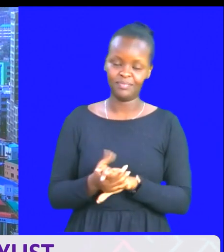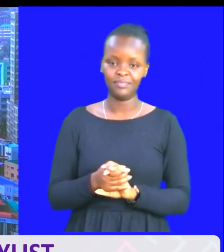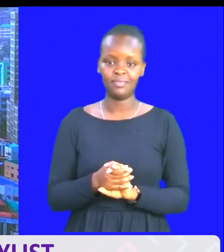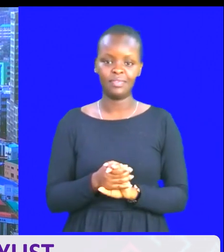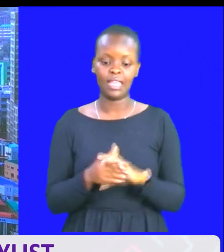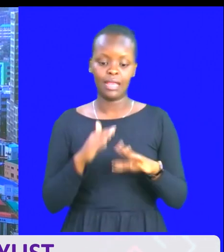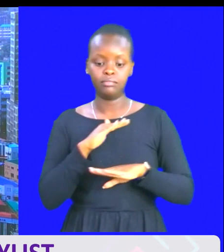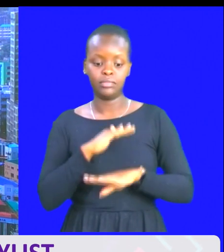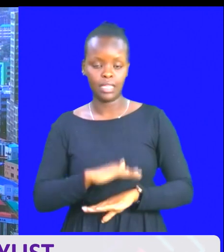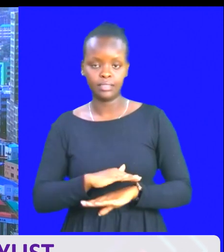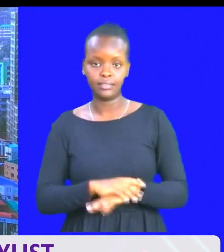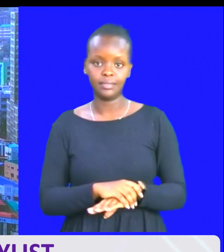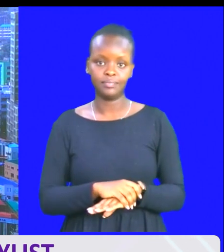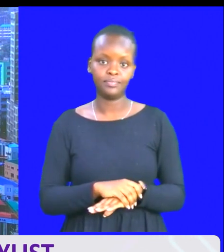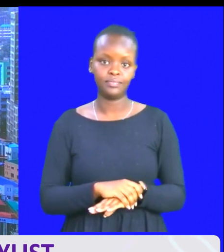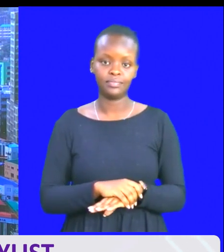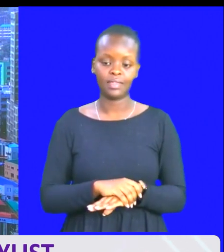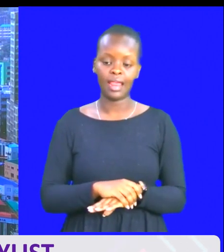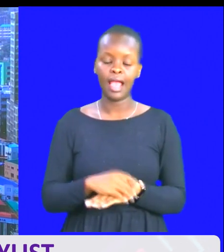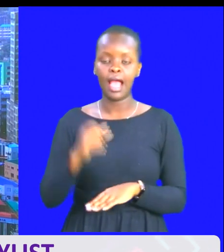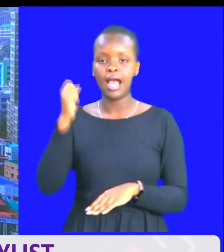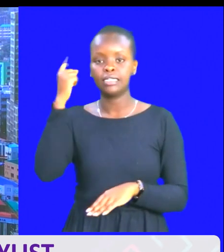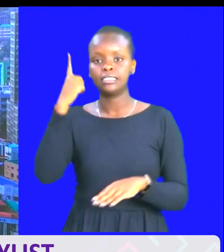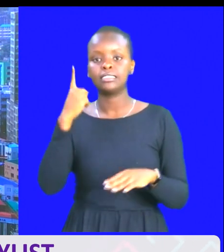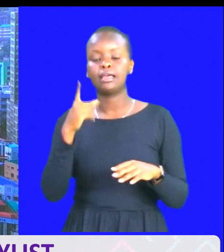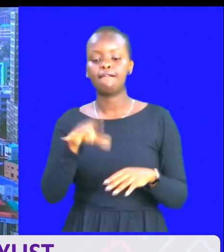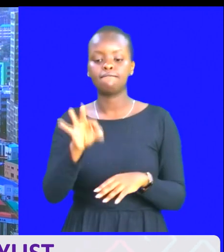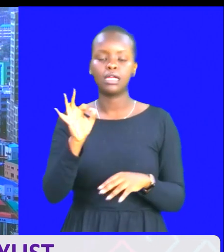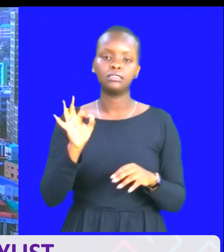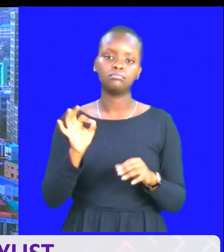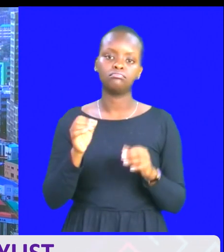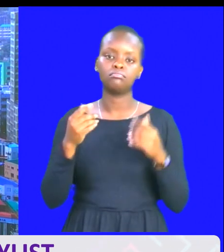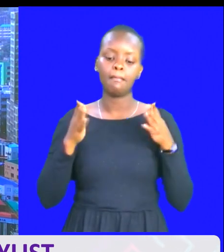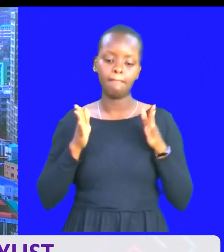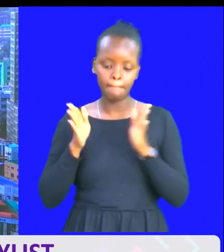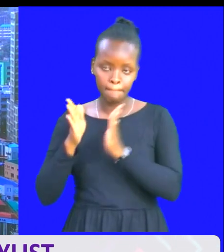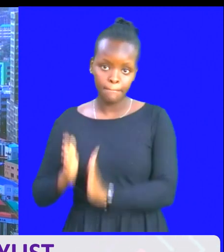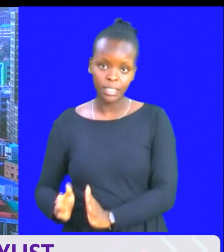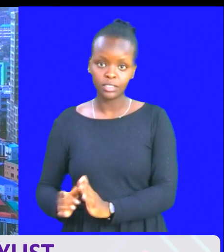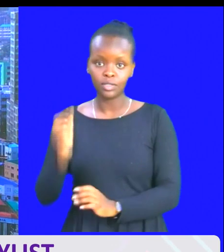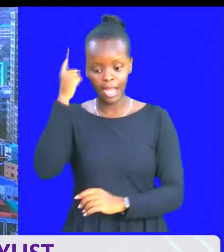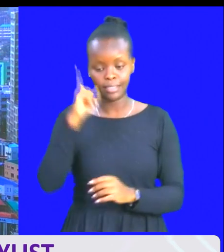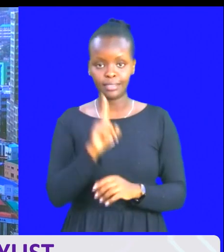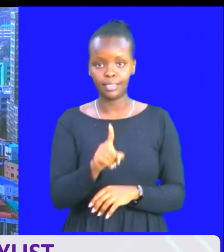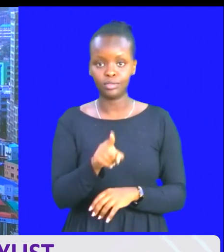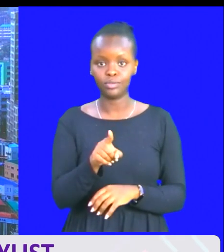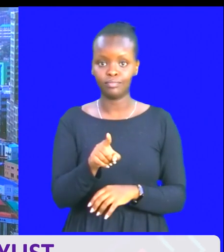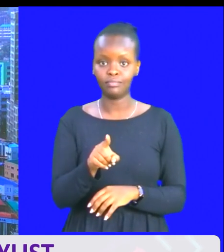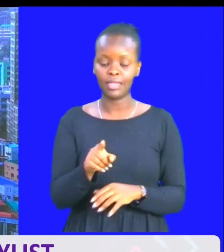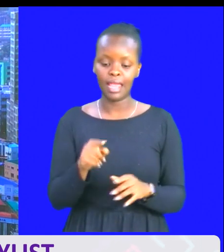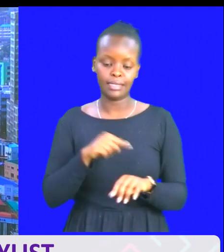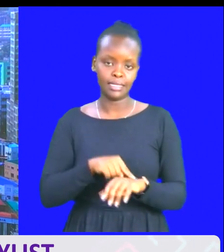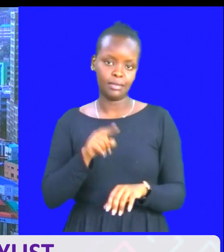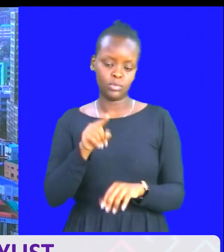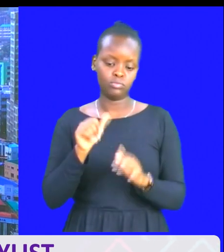nini lakini unapata mtu anaku understand sawa anaelewa shughuli yako whenever uko low na ku bring up unajua